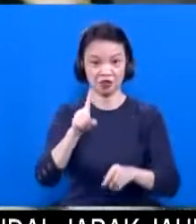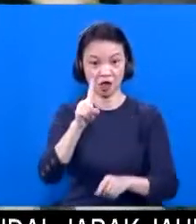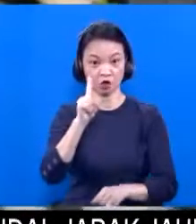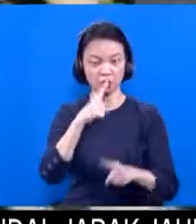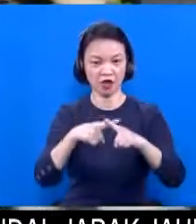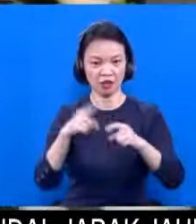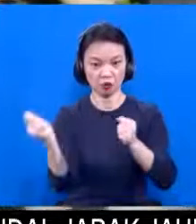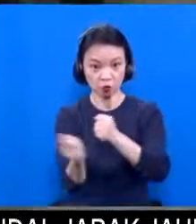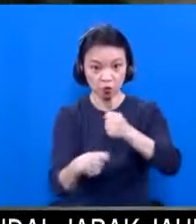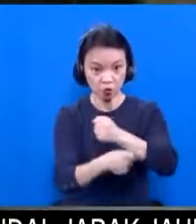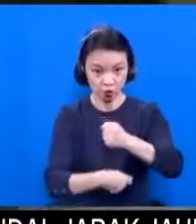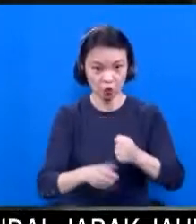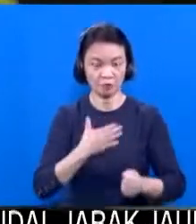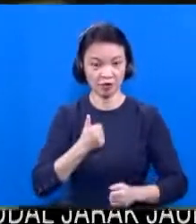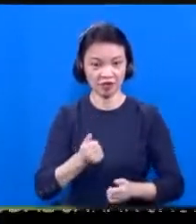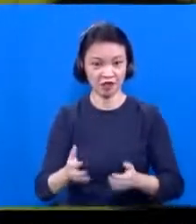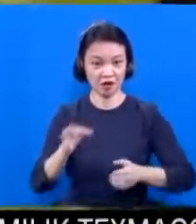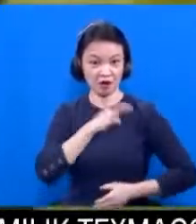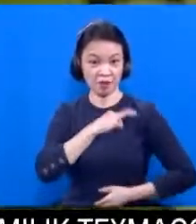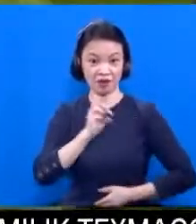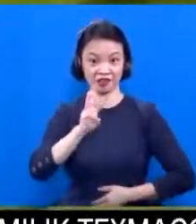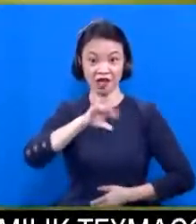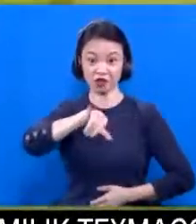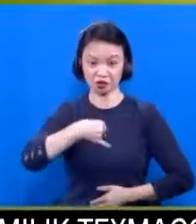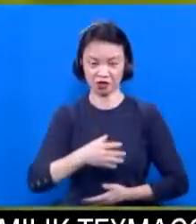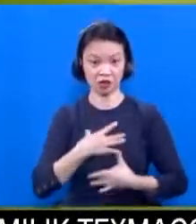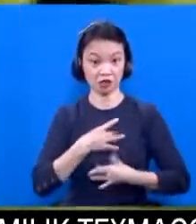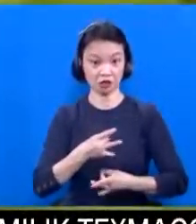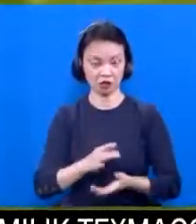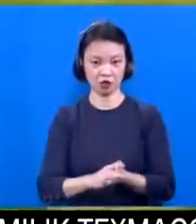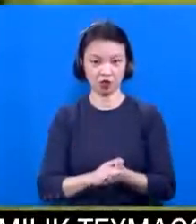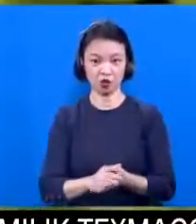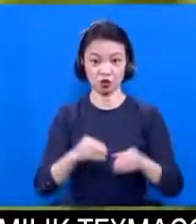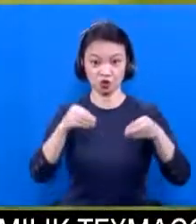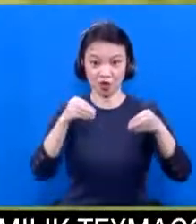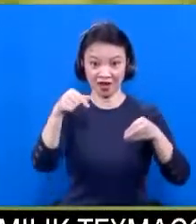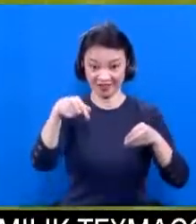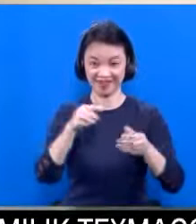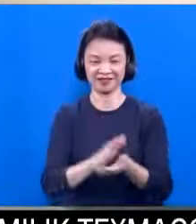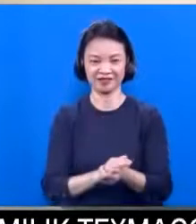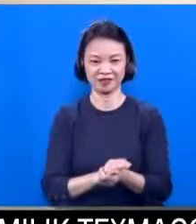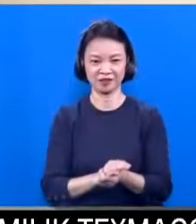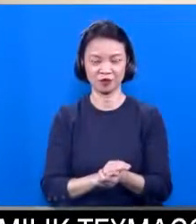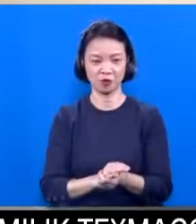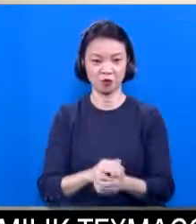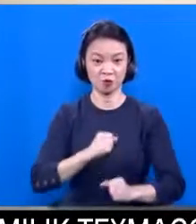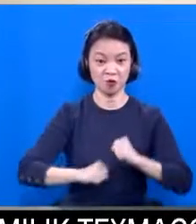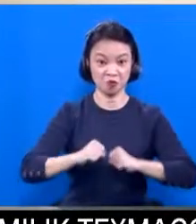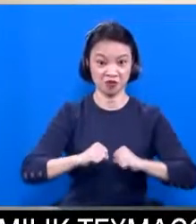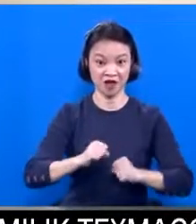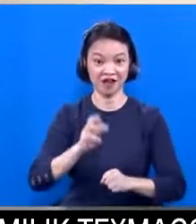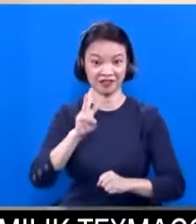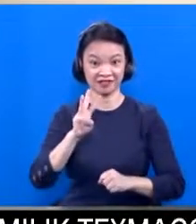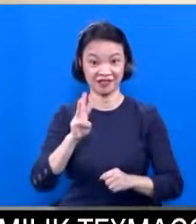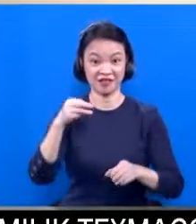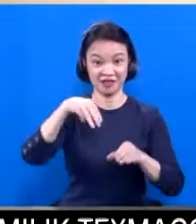3 juta rupiah. Nah, Anda tertarik dengan usaha 3-in-1 ini yang dikembangkan oleh Joko Setiadi? Boleh coba mulai